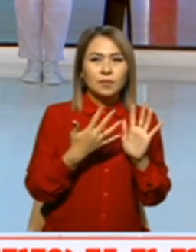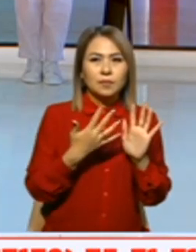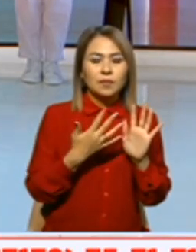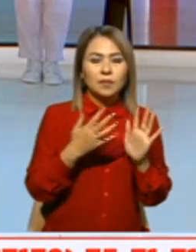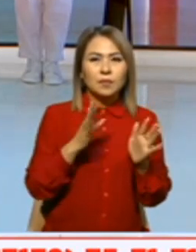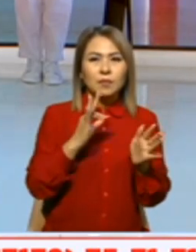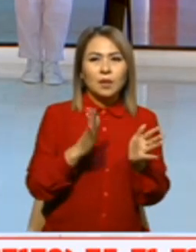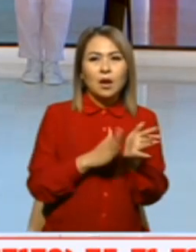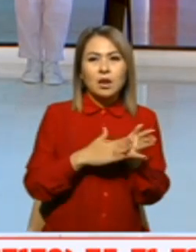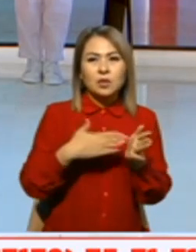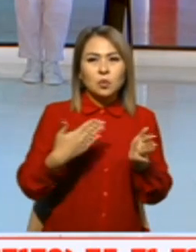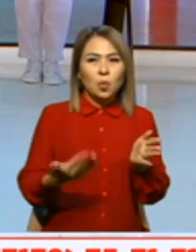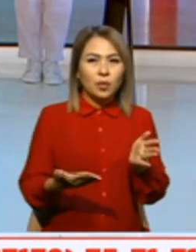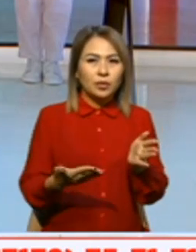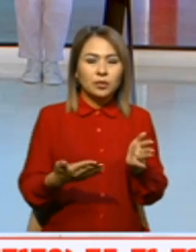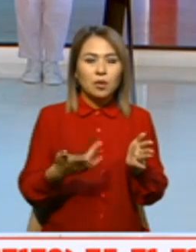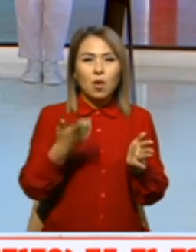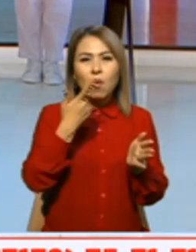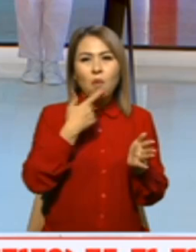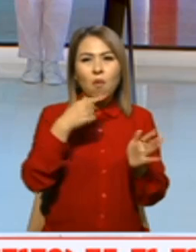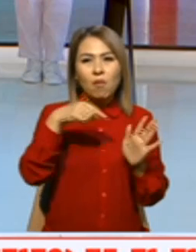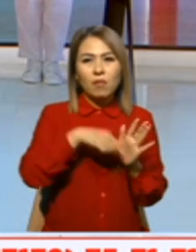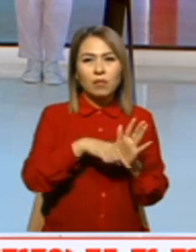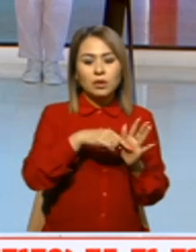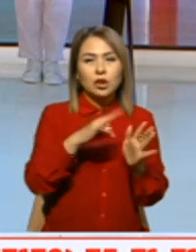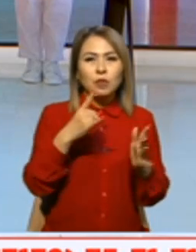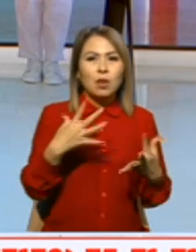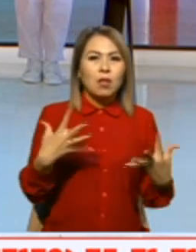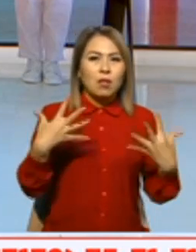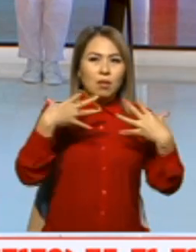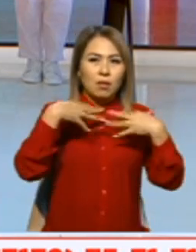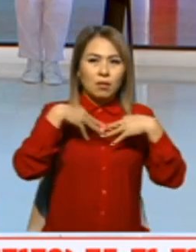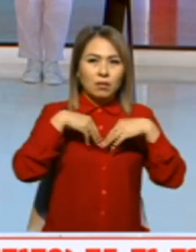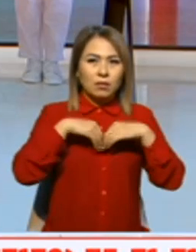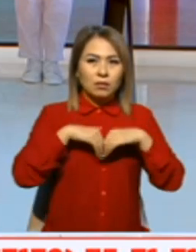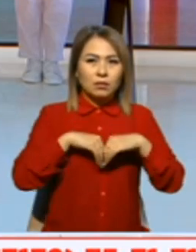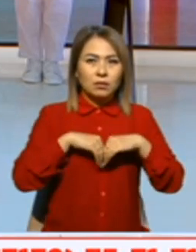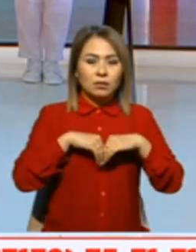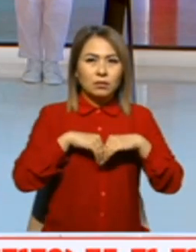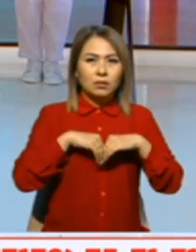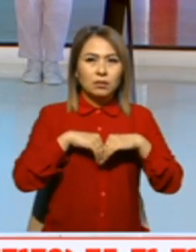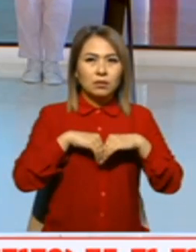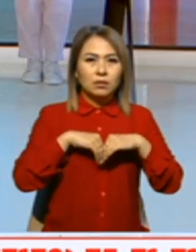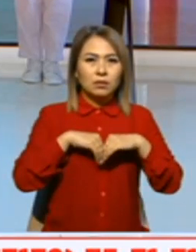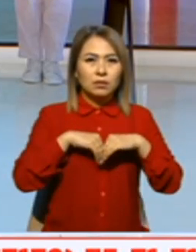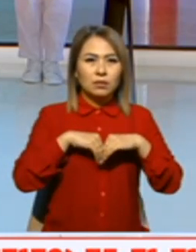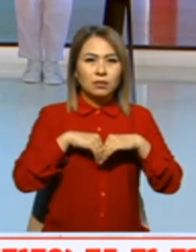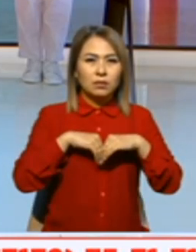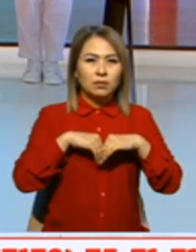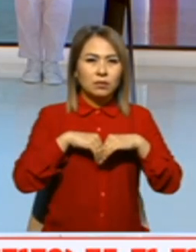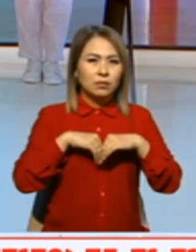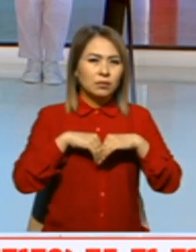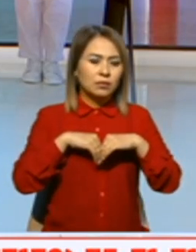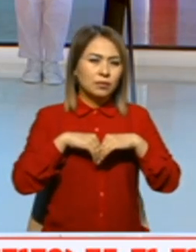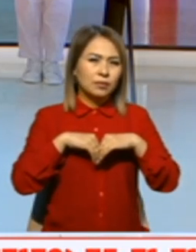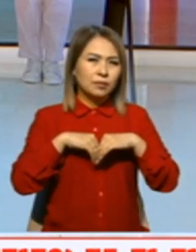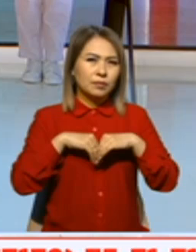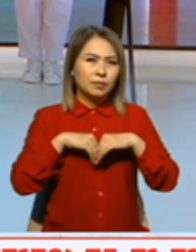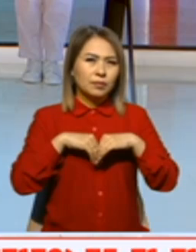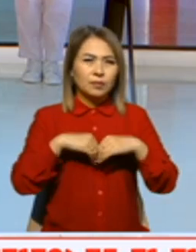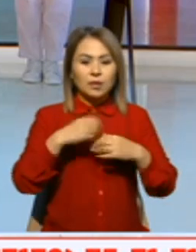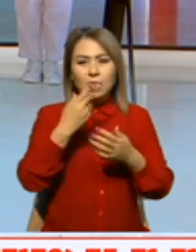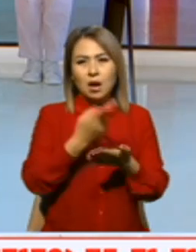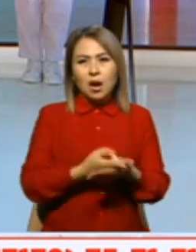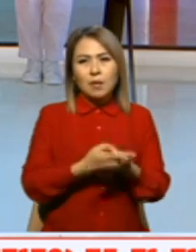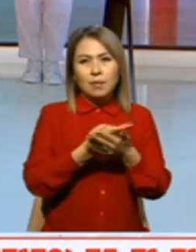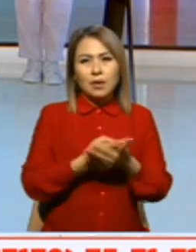болды. Қан ішке жетіп, бала жұтып, бала почти өлі туылды да, бірақ әйтеуір ивл аппаратта